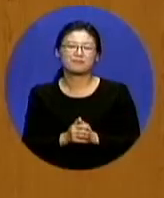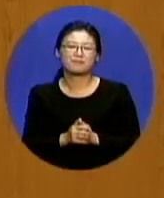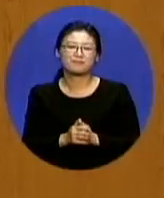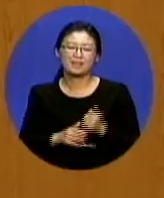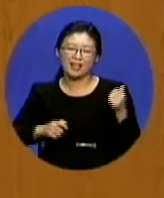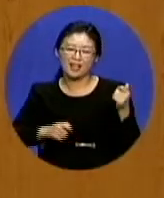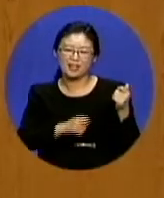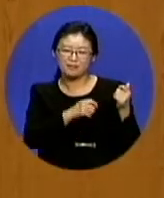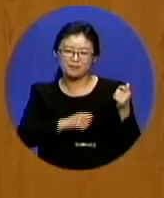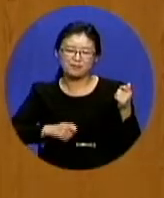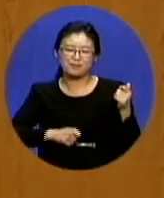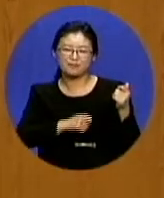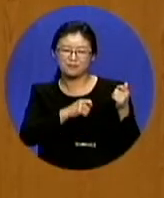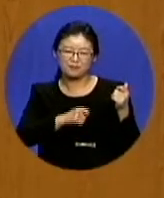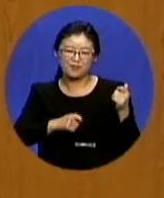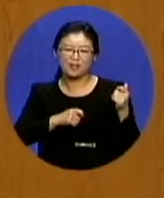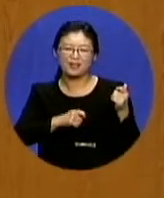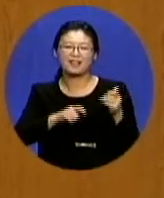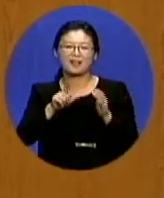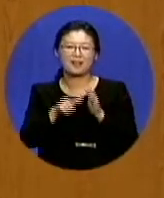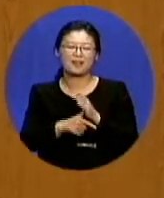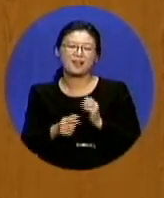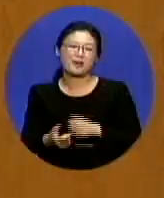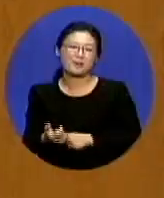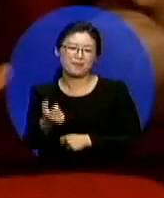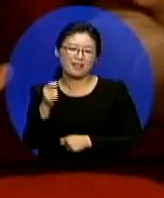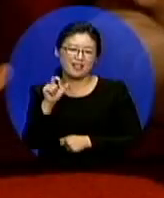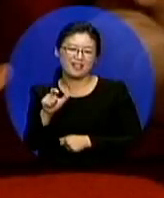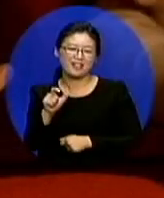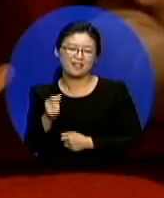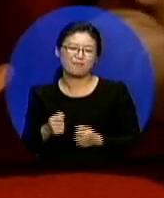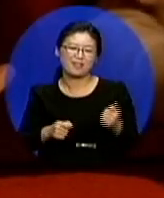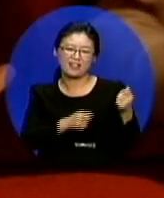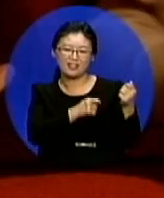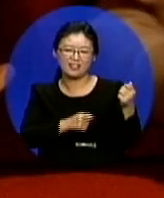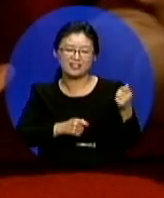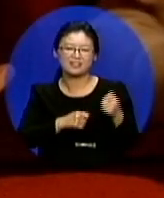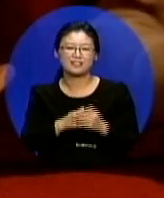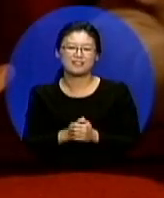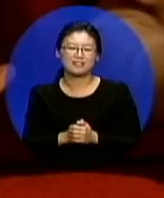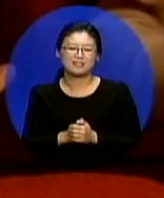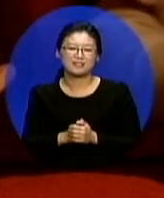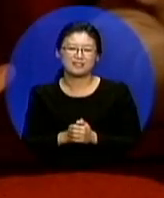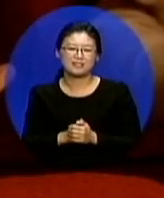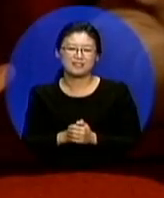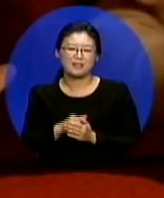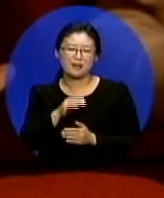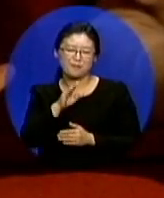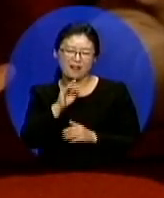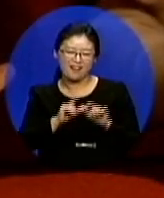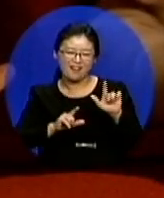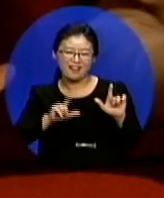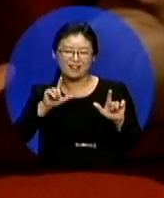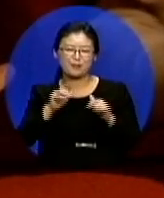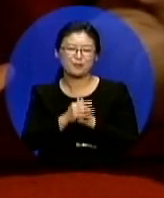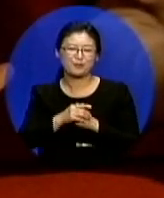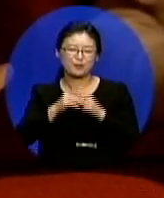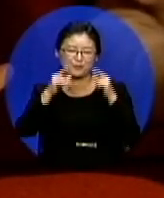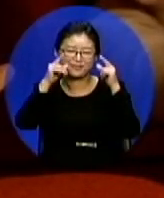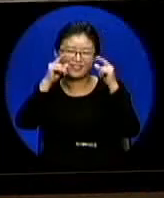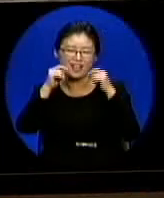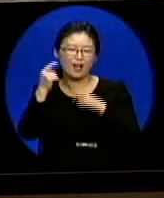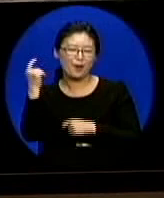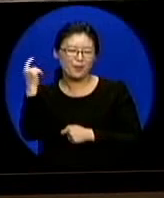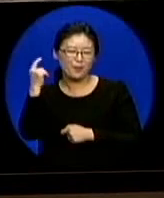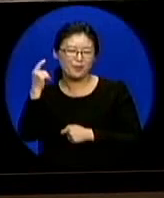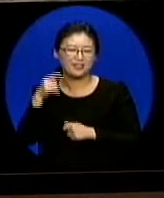한음, 두음 올라갈 때마다 힘차게 활을 당깁니다. 사뭇 진지한 표정으로 눈을 감고 소리에 집중합니다.